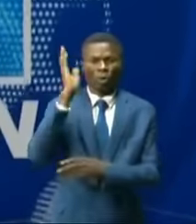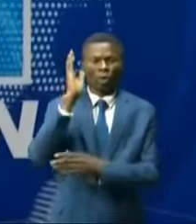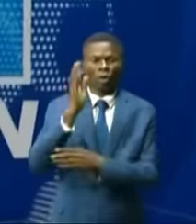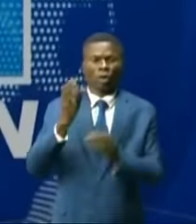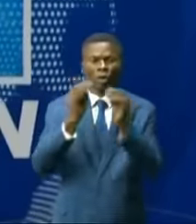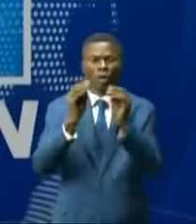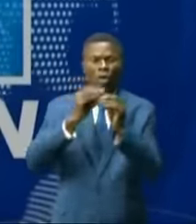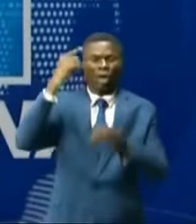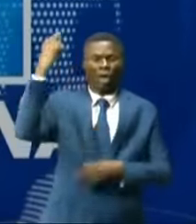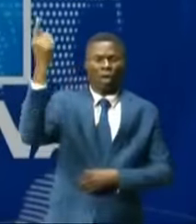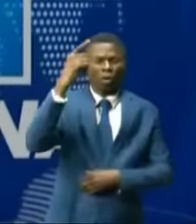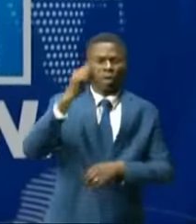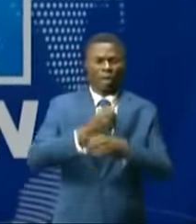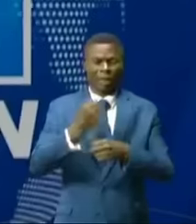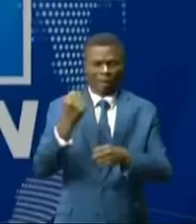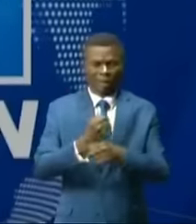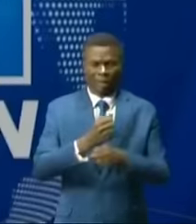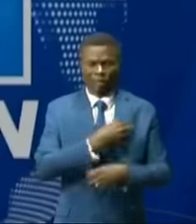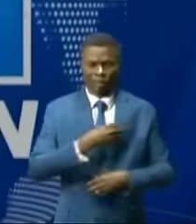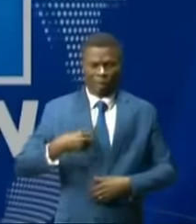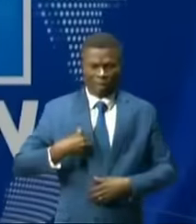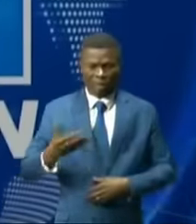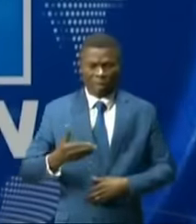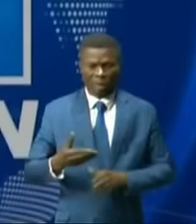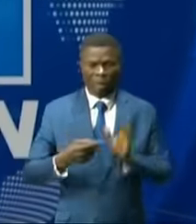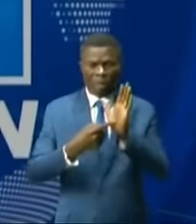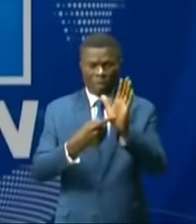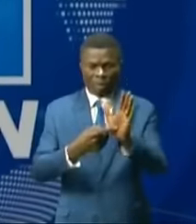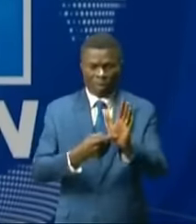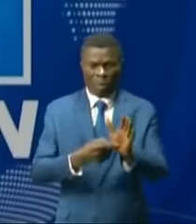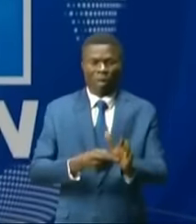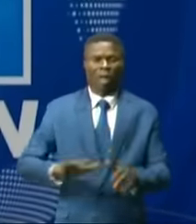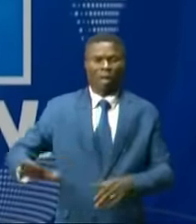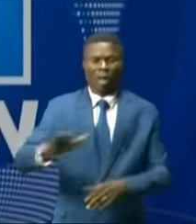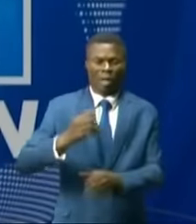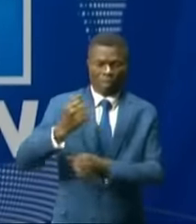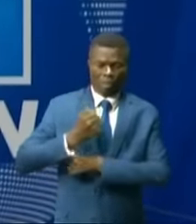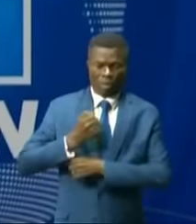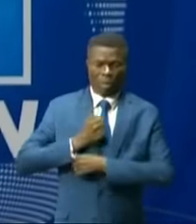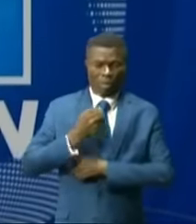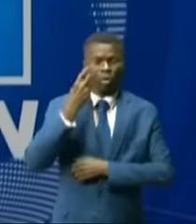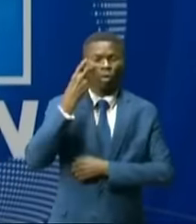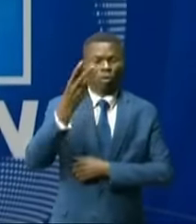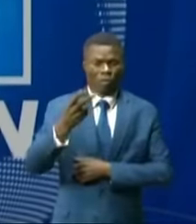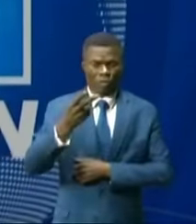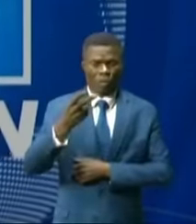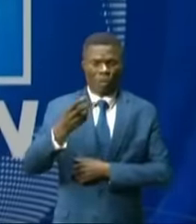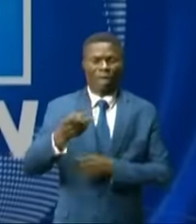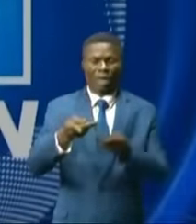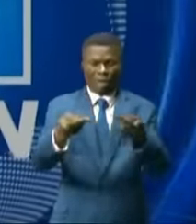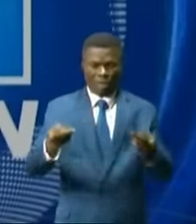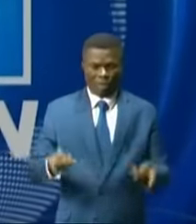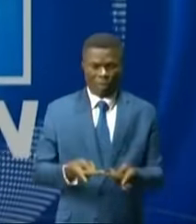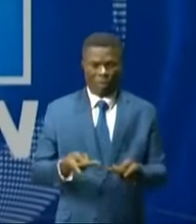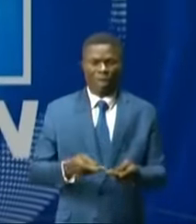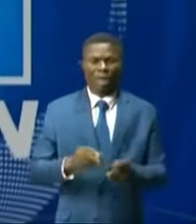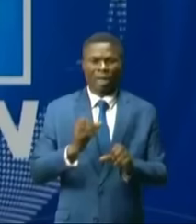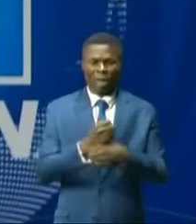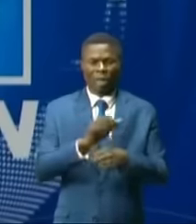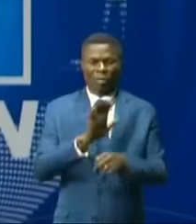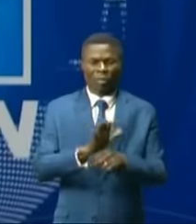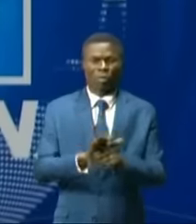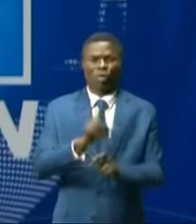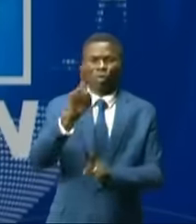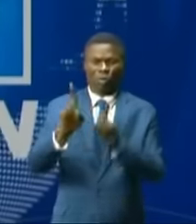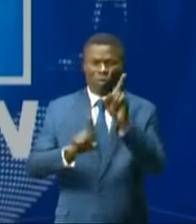sur l'entrepreneuriat féminin. Je vous emmène à Laval, c'est au Canada, pour visiter les serres où sont produits des diversités des